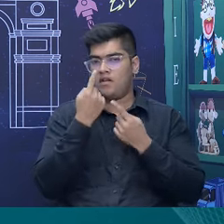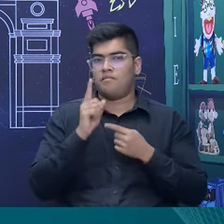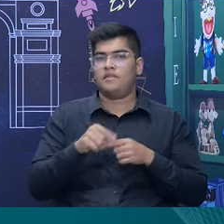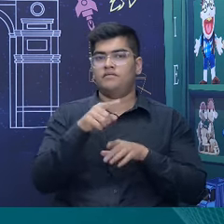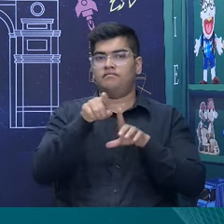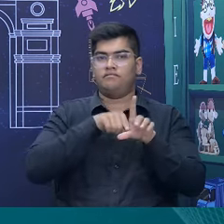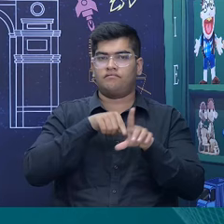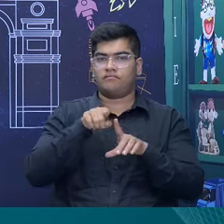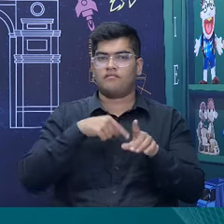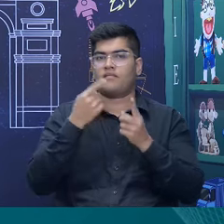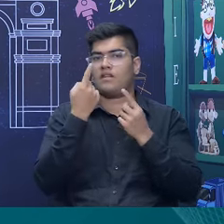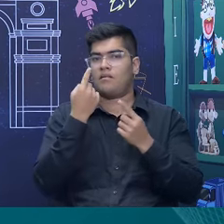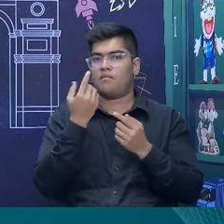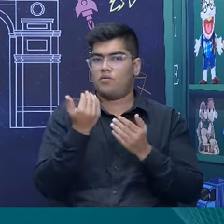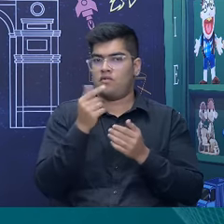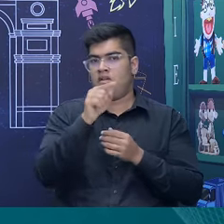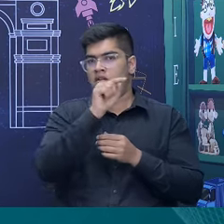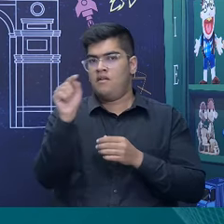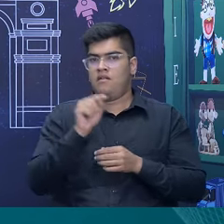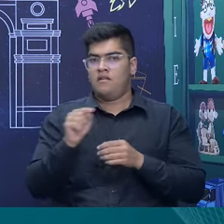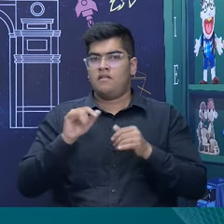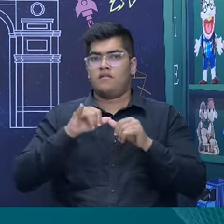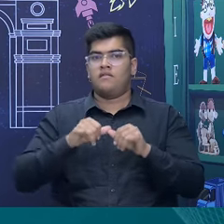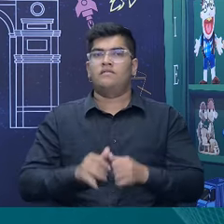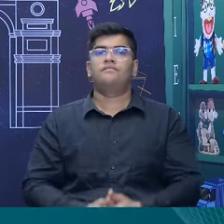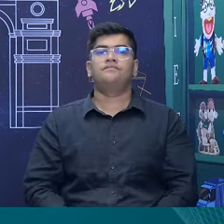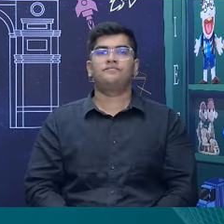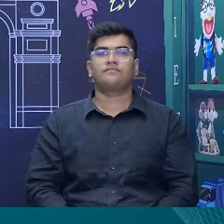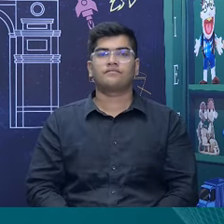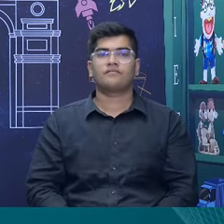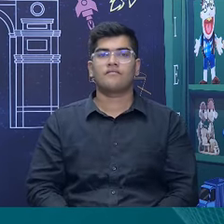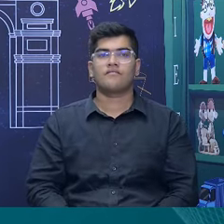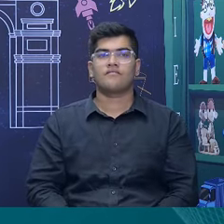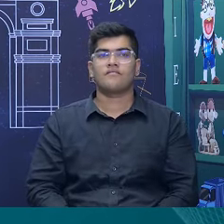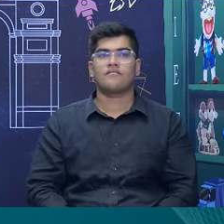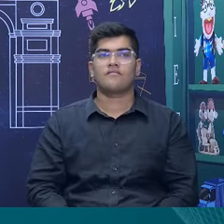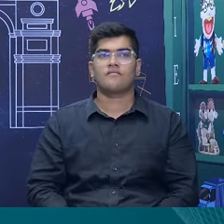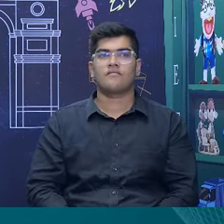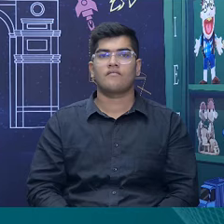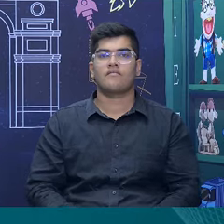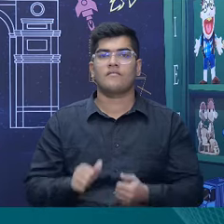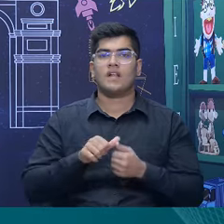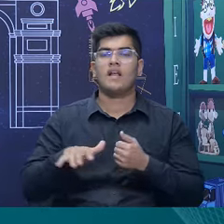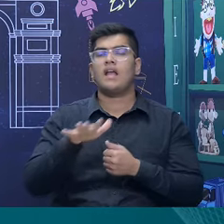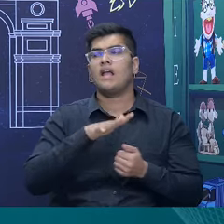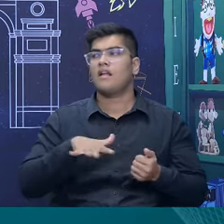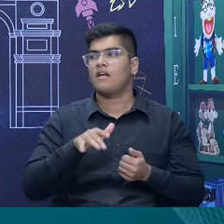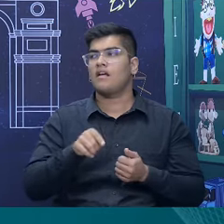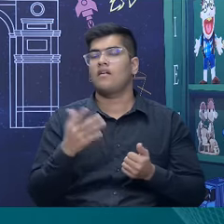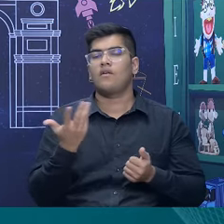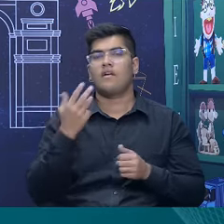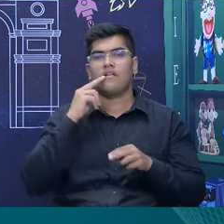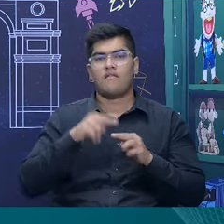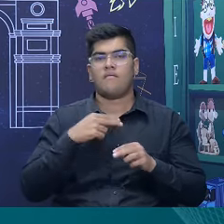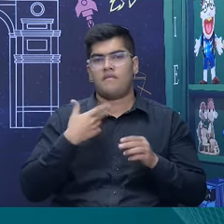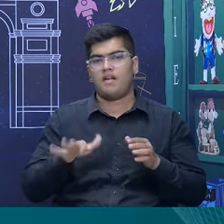के बराबर है या नहीं तो यहां पे रेक्टेंगल का एरिया अब एरिया क्या था मैम ने बोला कि यहां पे देखिए जब मैंने इस वस्तु को